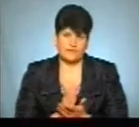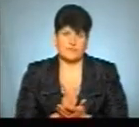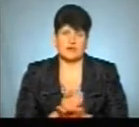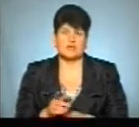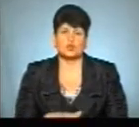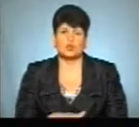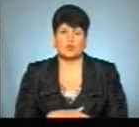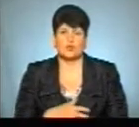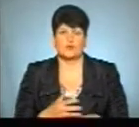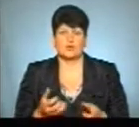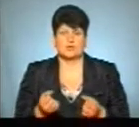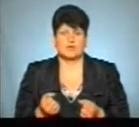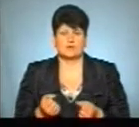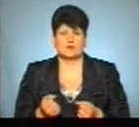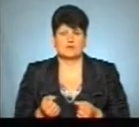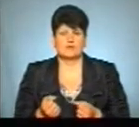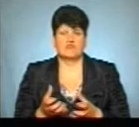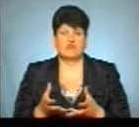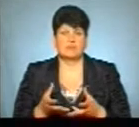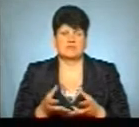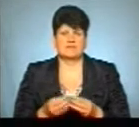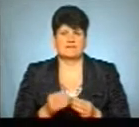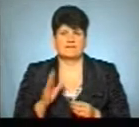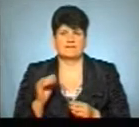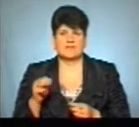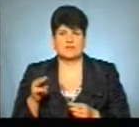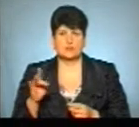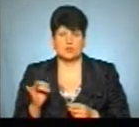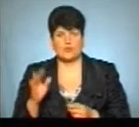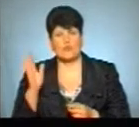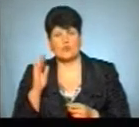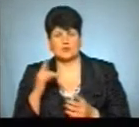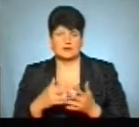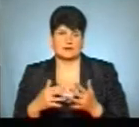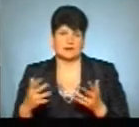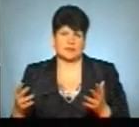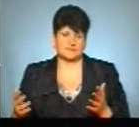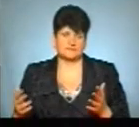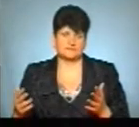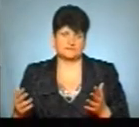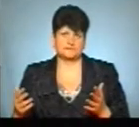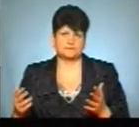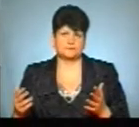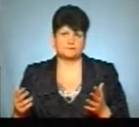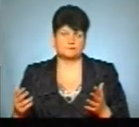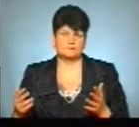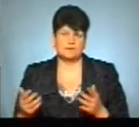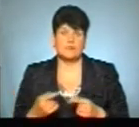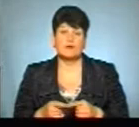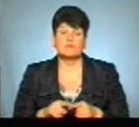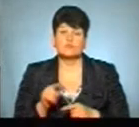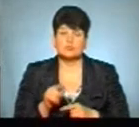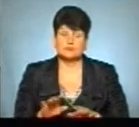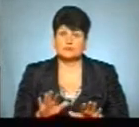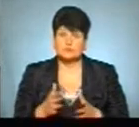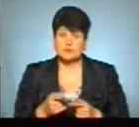довше утримують вплив там вітру, води і так далі, і тому подібне. От в такому разі, ось як